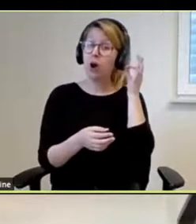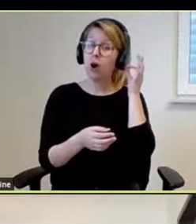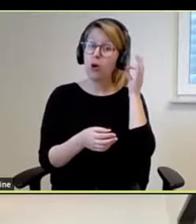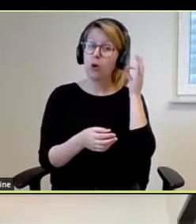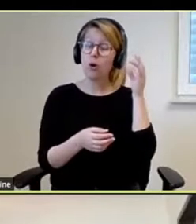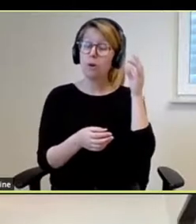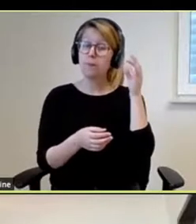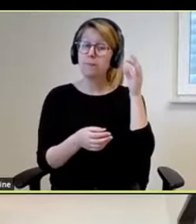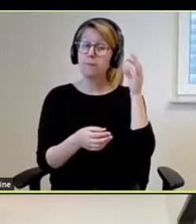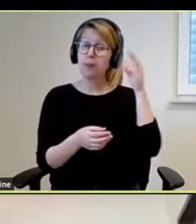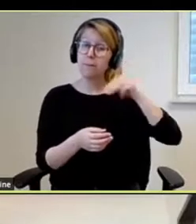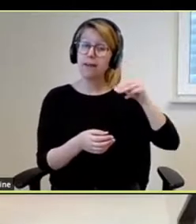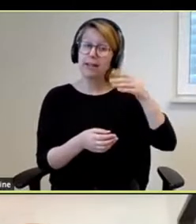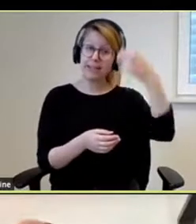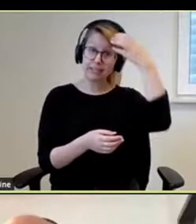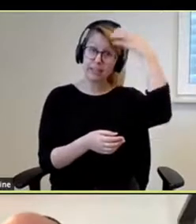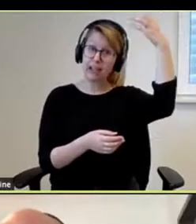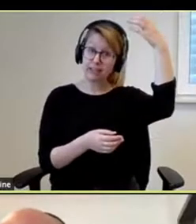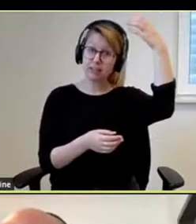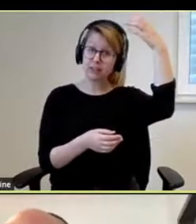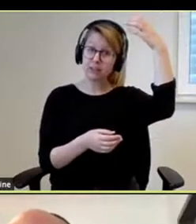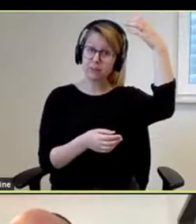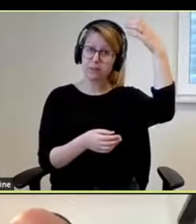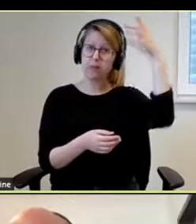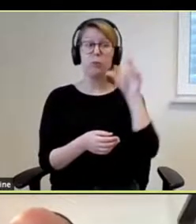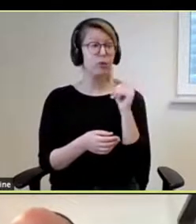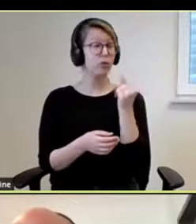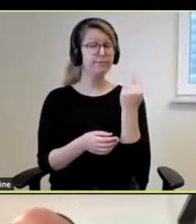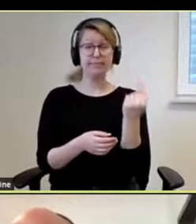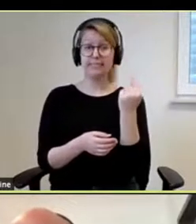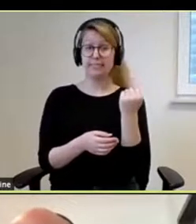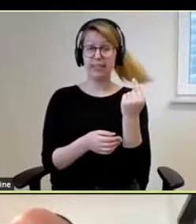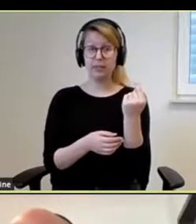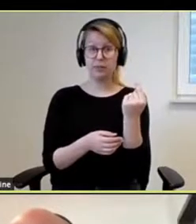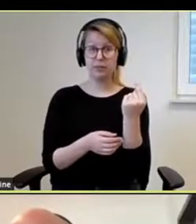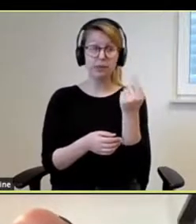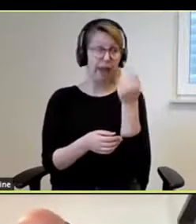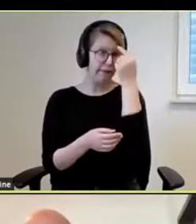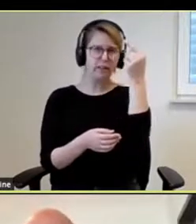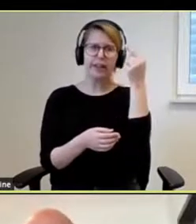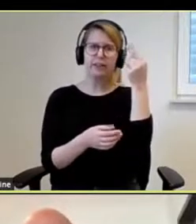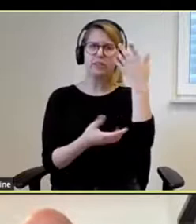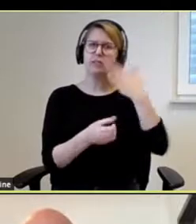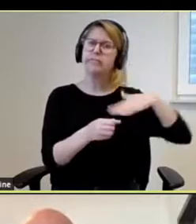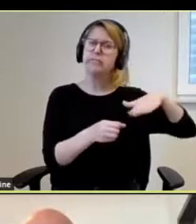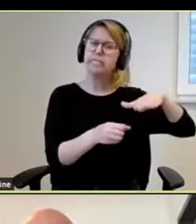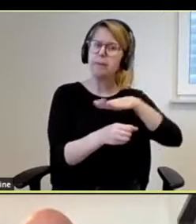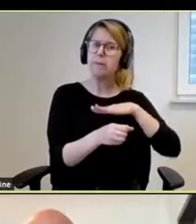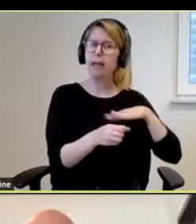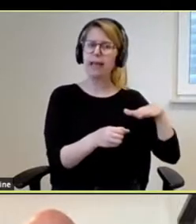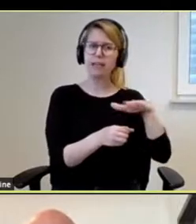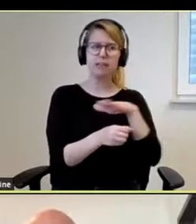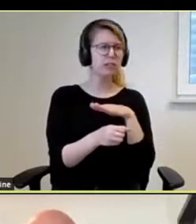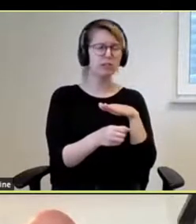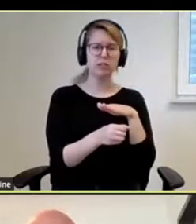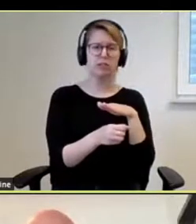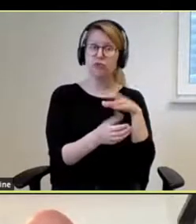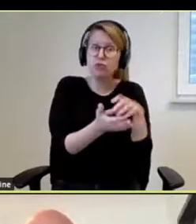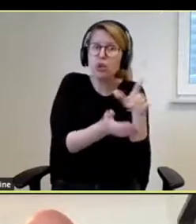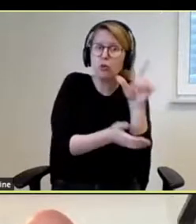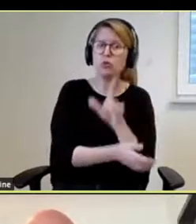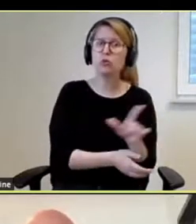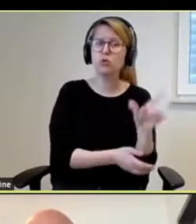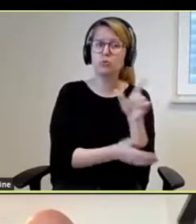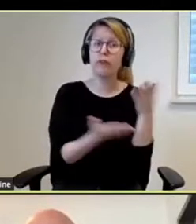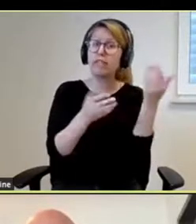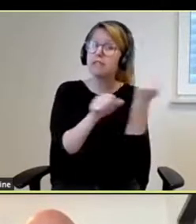als auch von der anderen Perspektive weiß, was ein Gemeng, was ein Staat zu Lützburg kann machen, für mehr